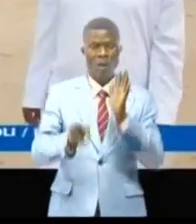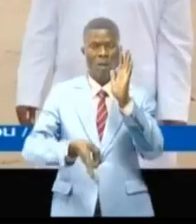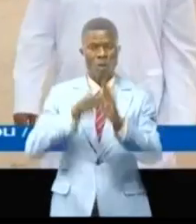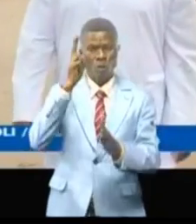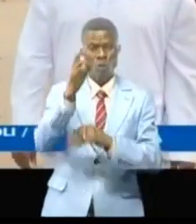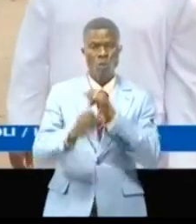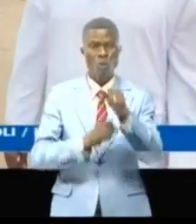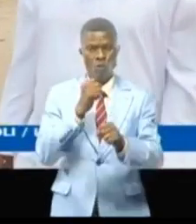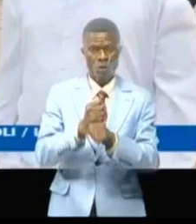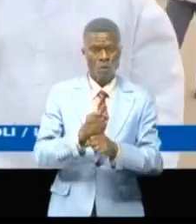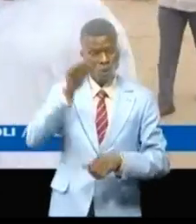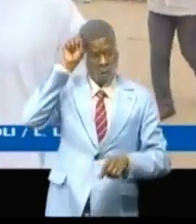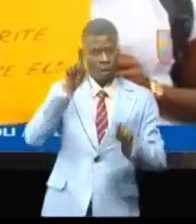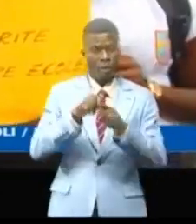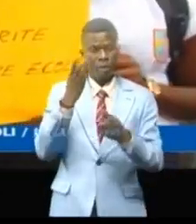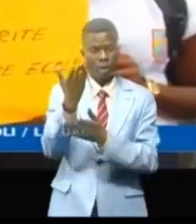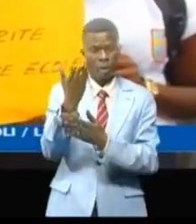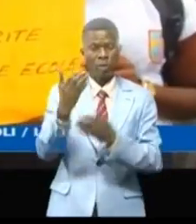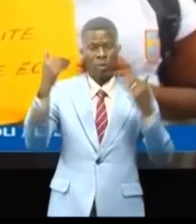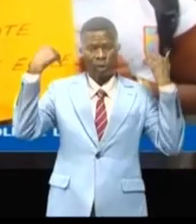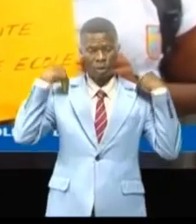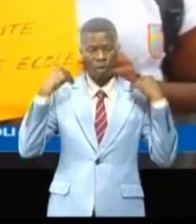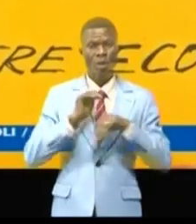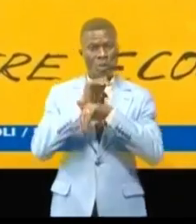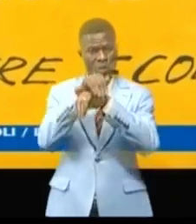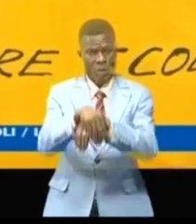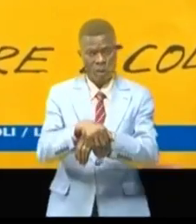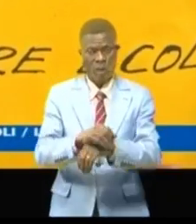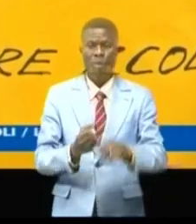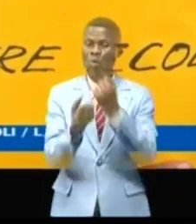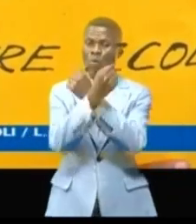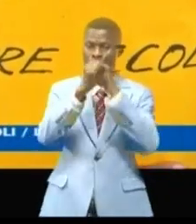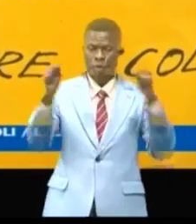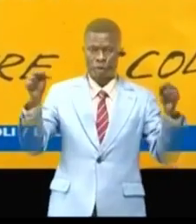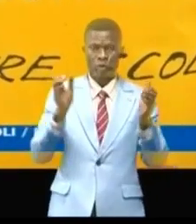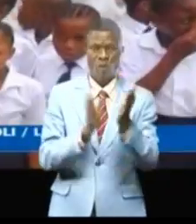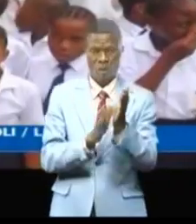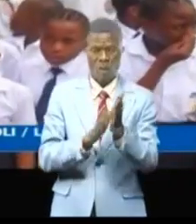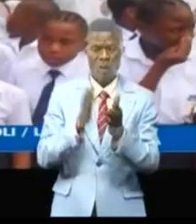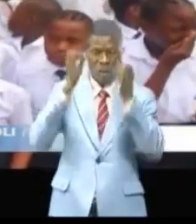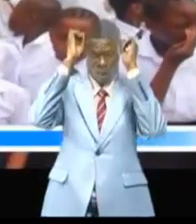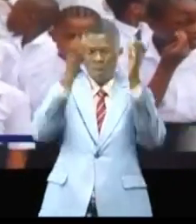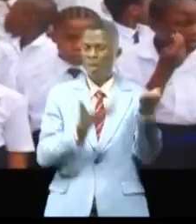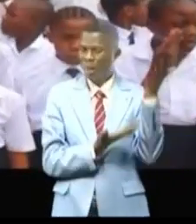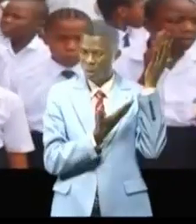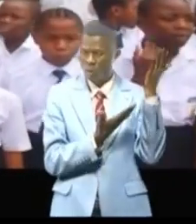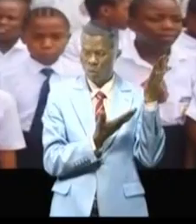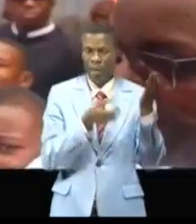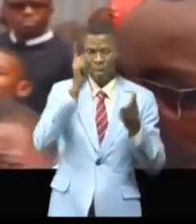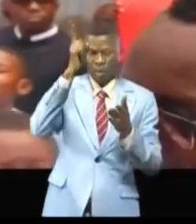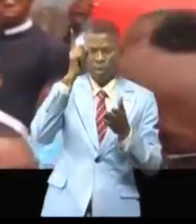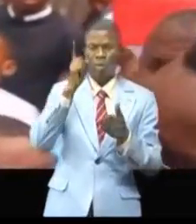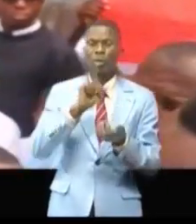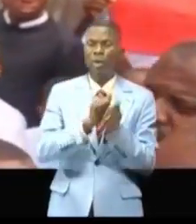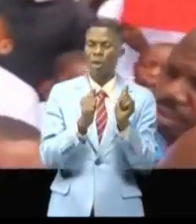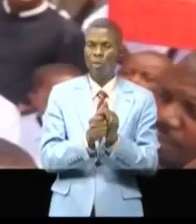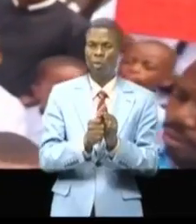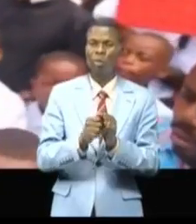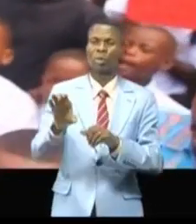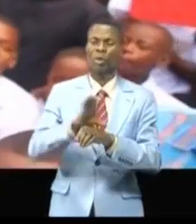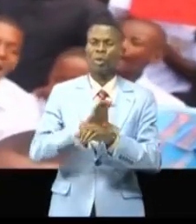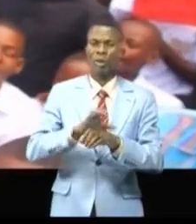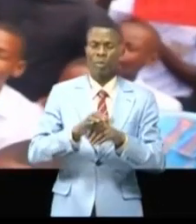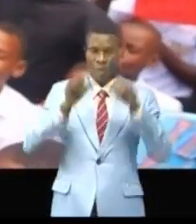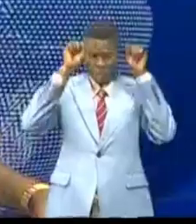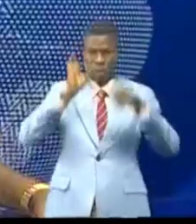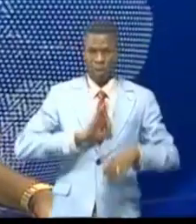Pi Sounoula sollicitent l'implication personnelle du chef de l'État en ces moments où l'éducation compte parmi les principales préoccupations.